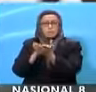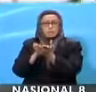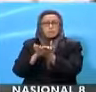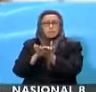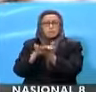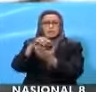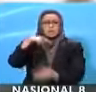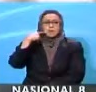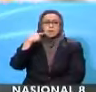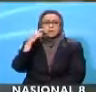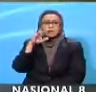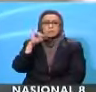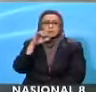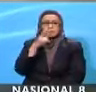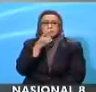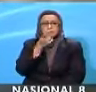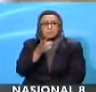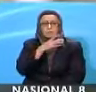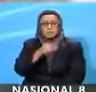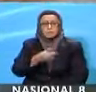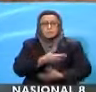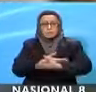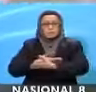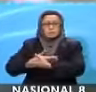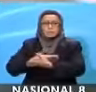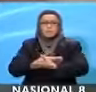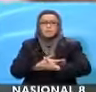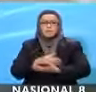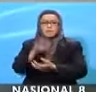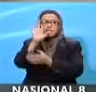norma Mahmud dan lima orang anak